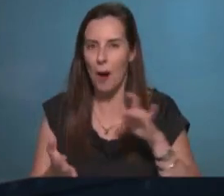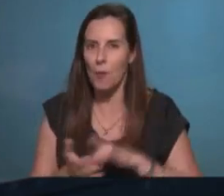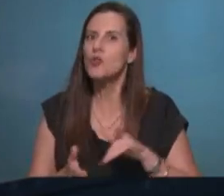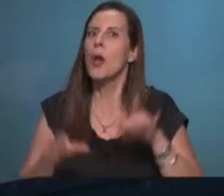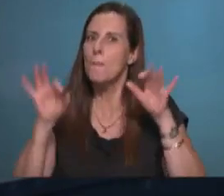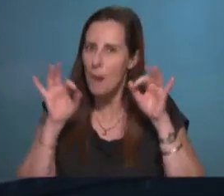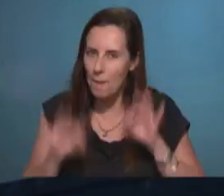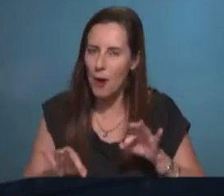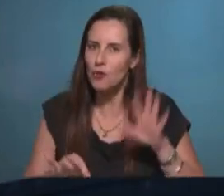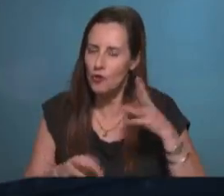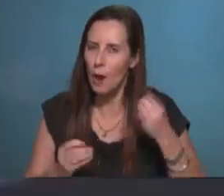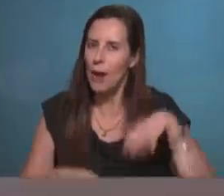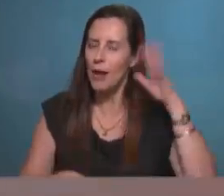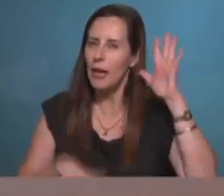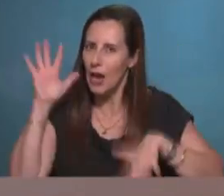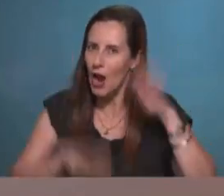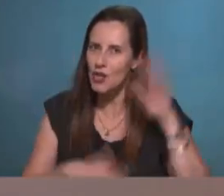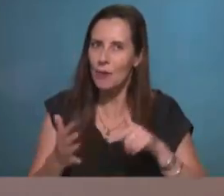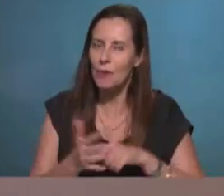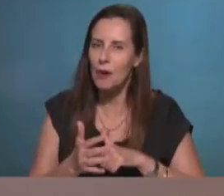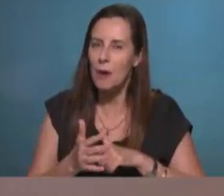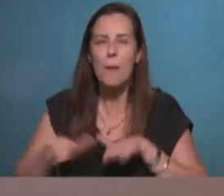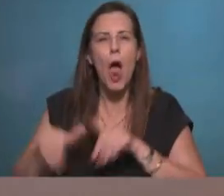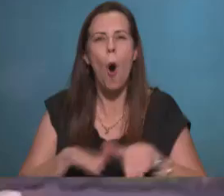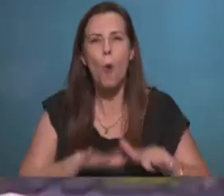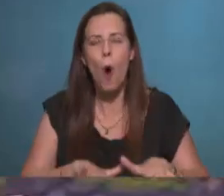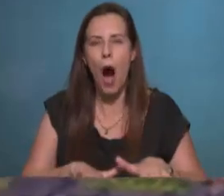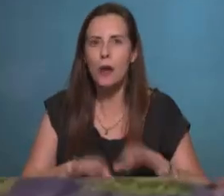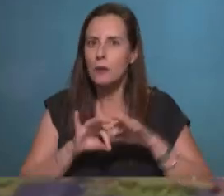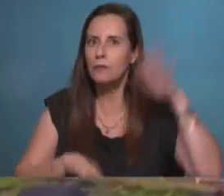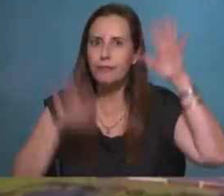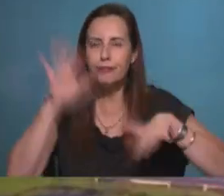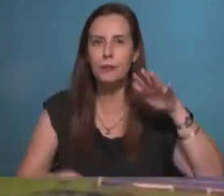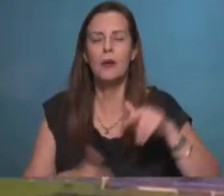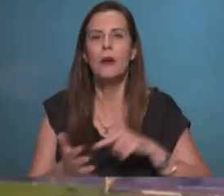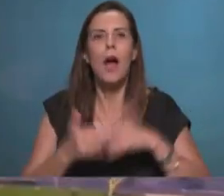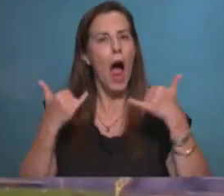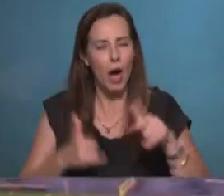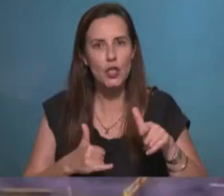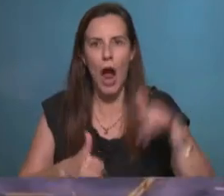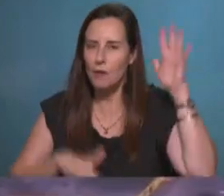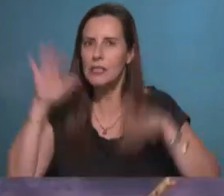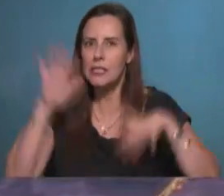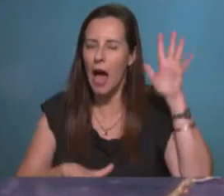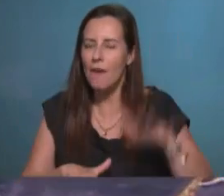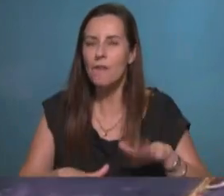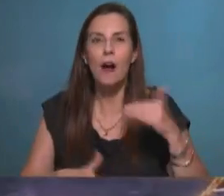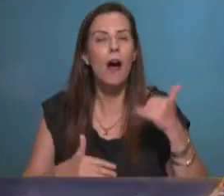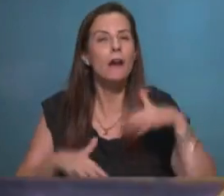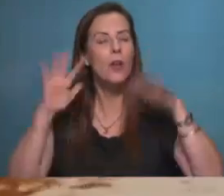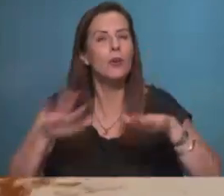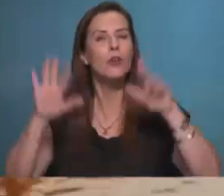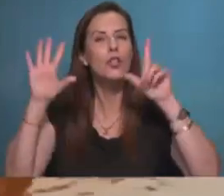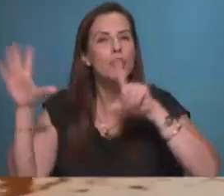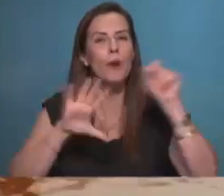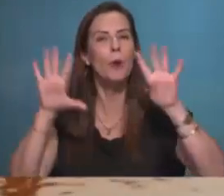באמת יורדות כמויות גדולות של משקעים, בהוואי. זה התחיל בהוריקן בדרגה 3, עכשיו זה סופה טרופית, עד כה ירדו שם